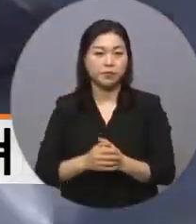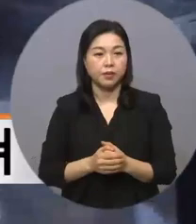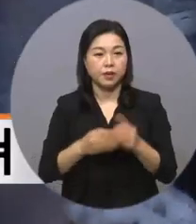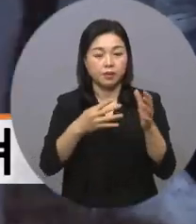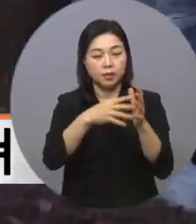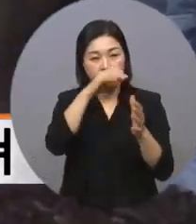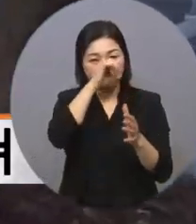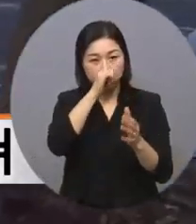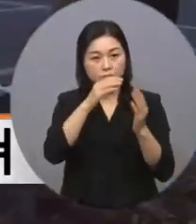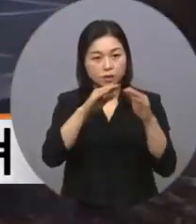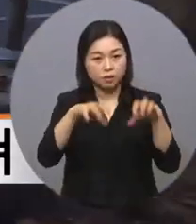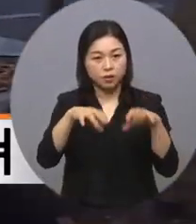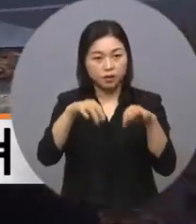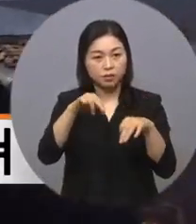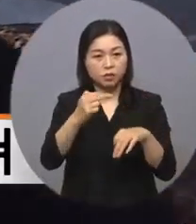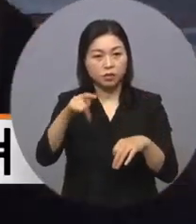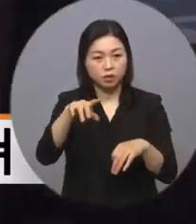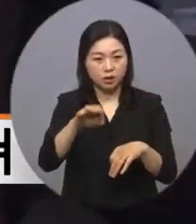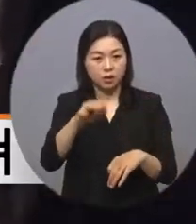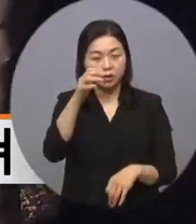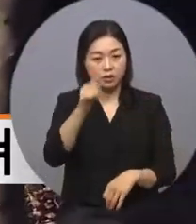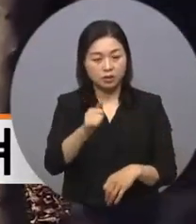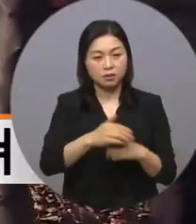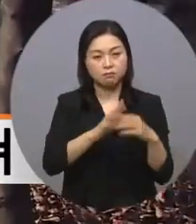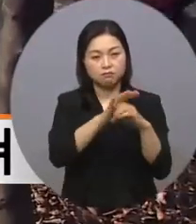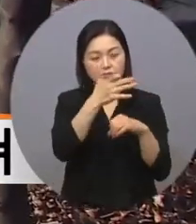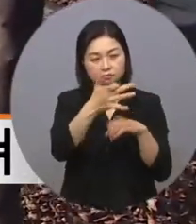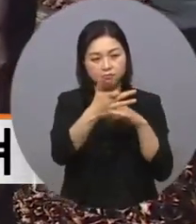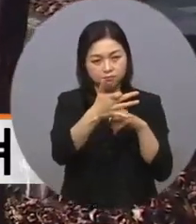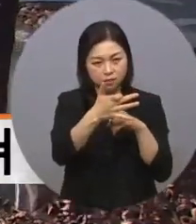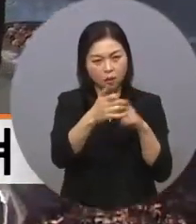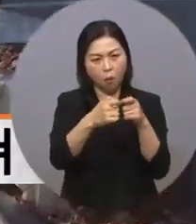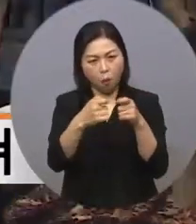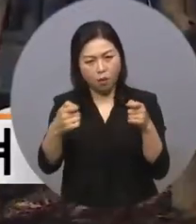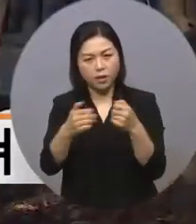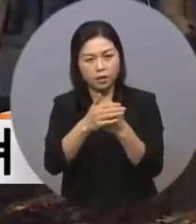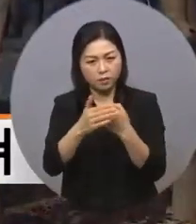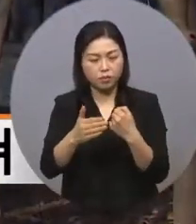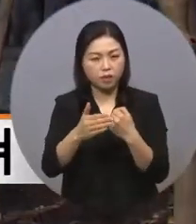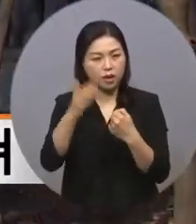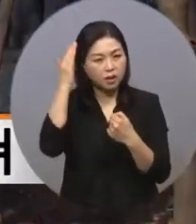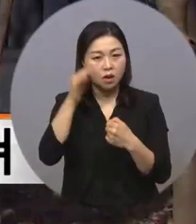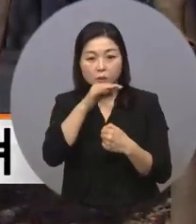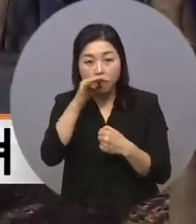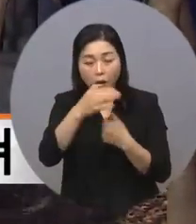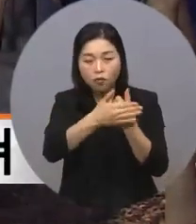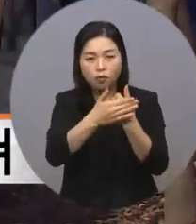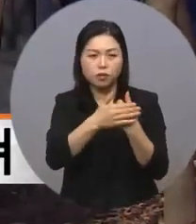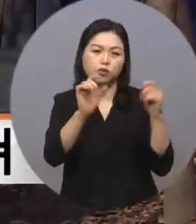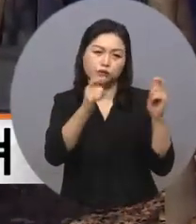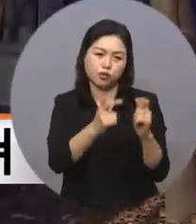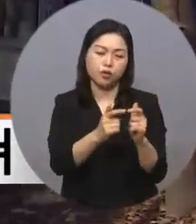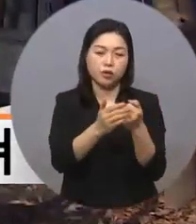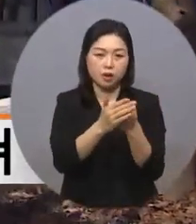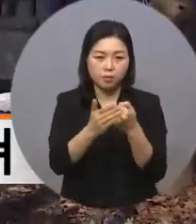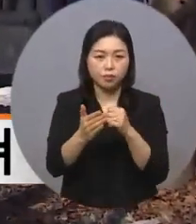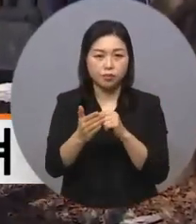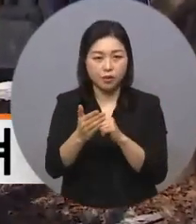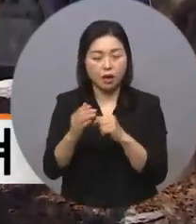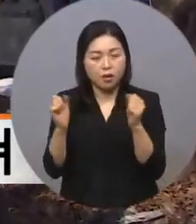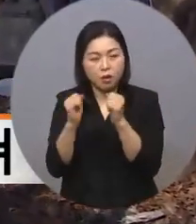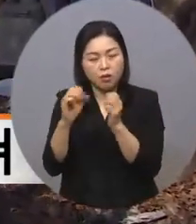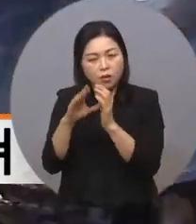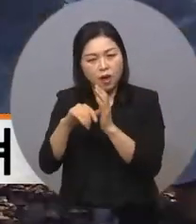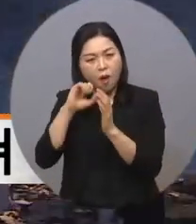조은유 김소장 회장은 고른 알고 장기화로 연탄 후원 등이 줄어들어 겨울철 소외계층의 경제적 어려움이